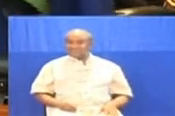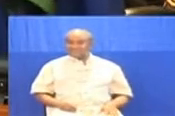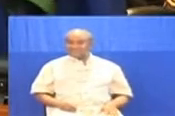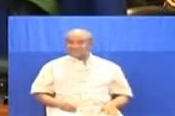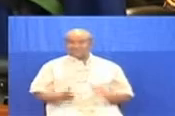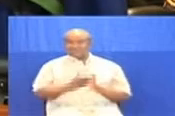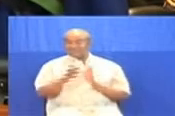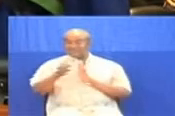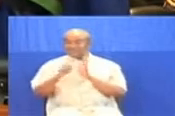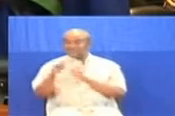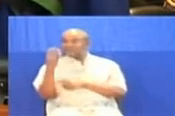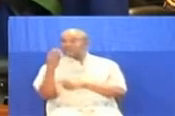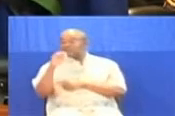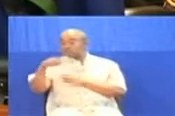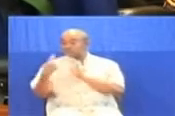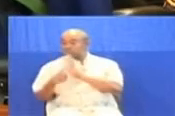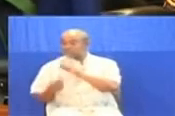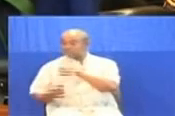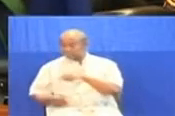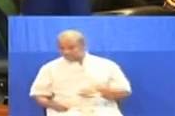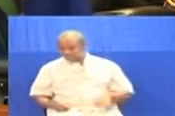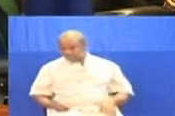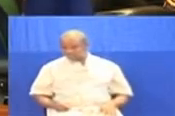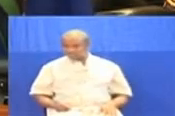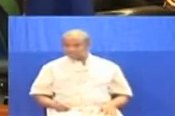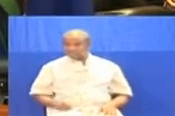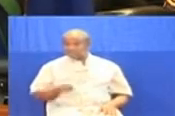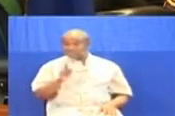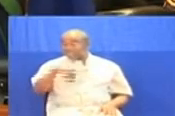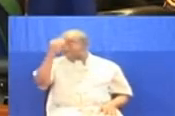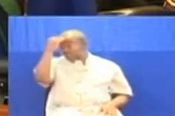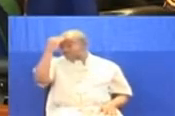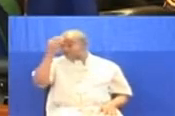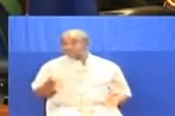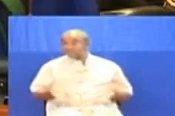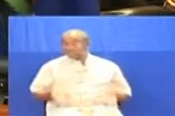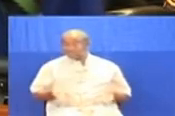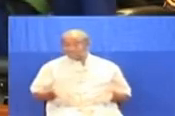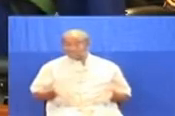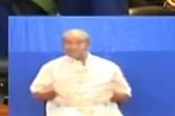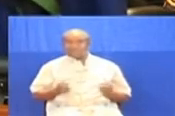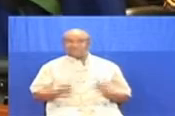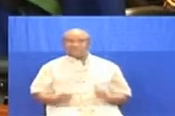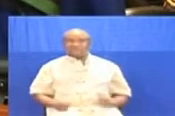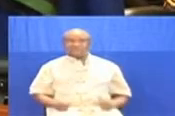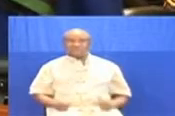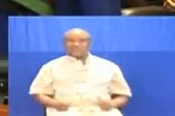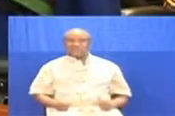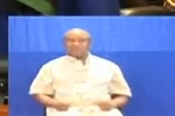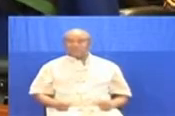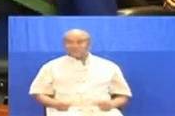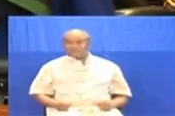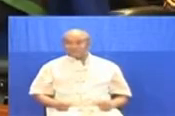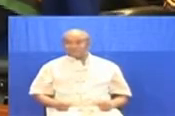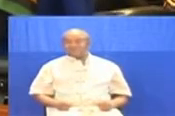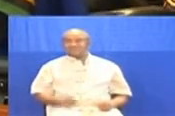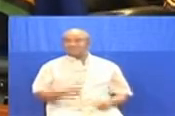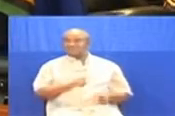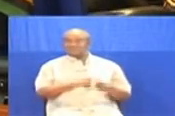4 Juni 2020, na yatakuwa yanaanza saa 8 mpaka saa 12